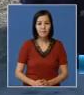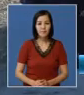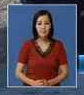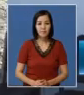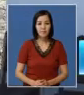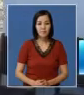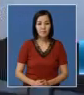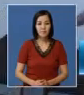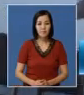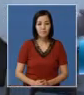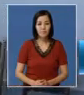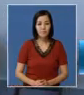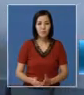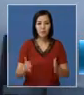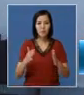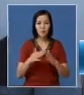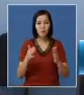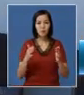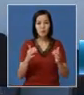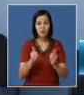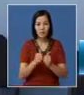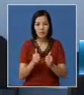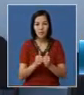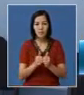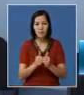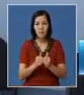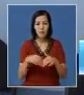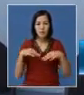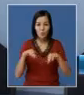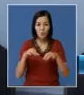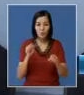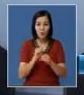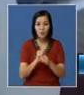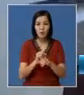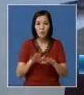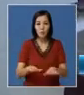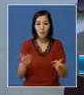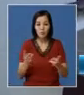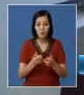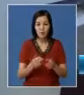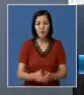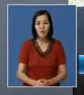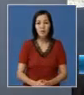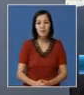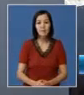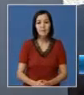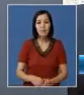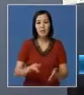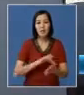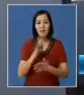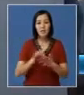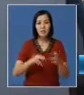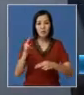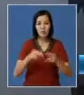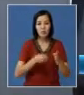Здесь парковочная зона будет үйдің қасында. Все это же должно связаться что-то единое. Неге білмейсіңдер? Қалашықтың құрылысы қызу,